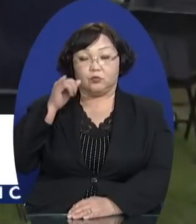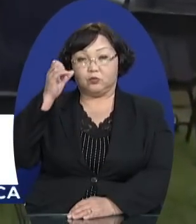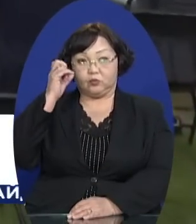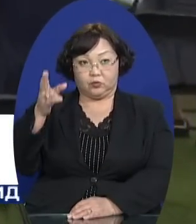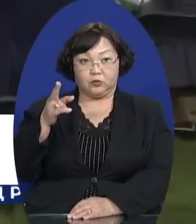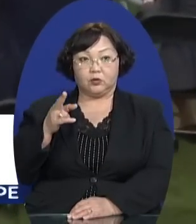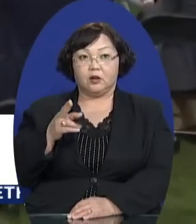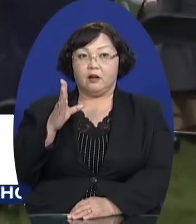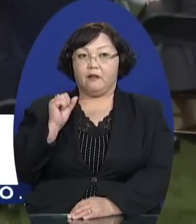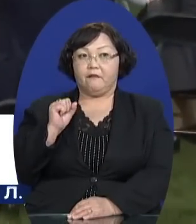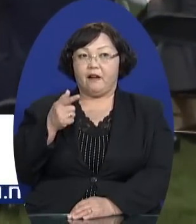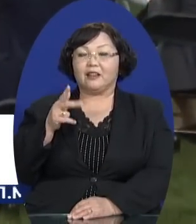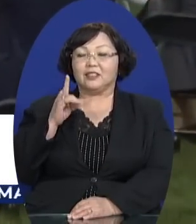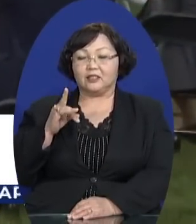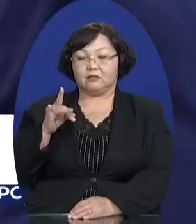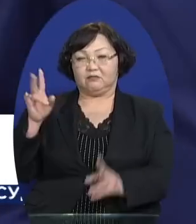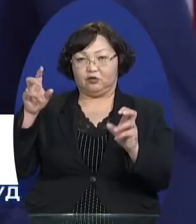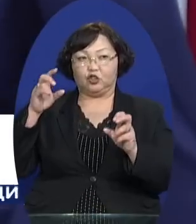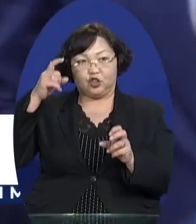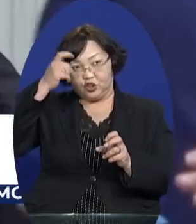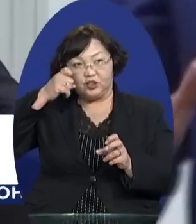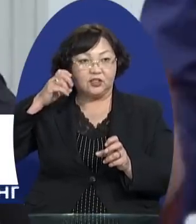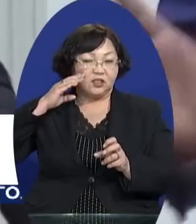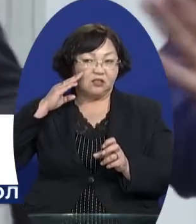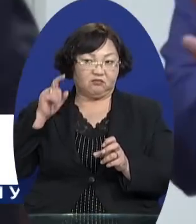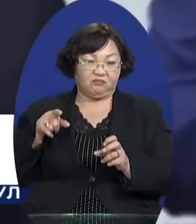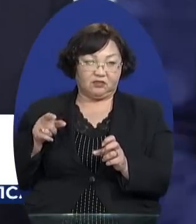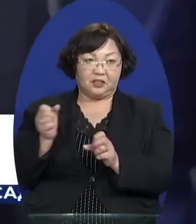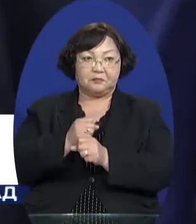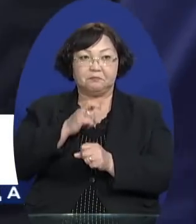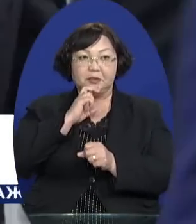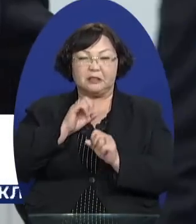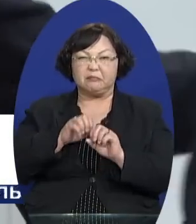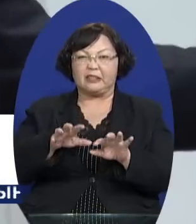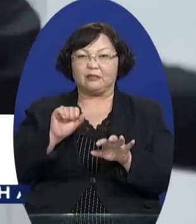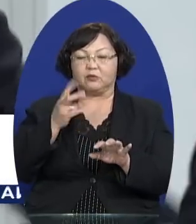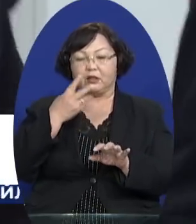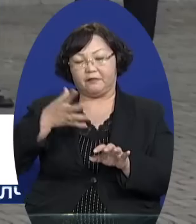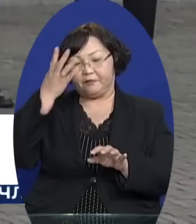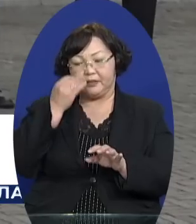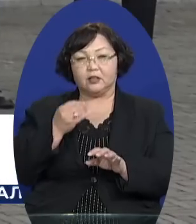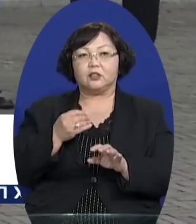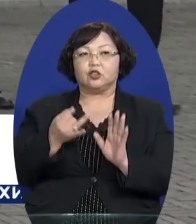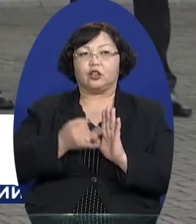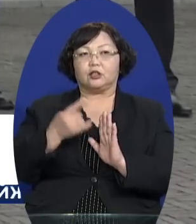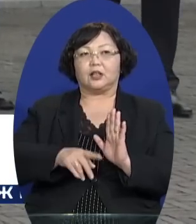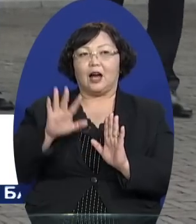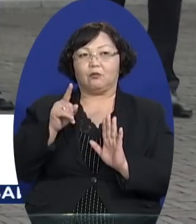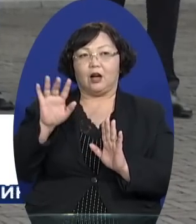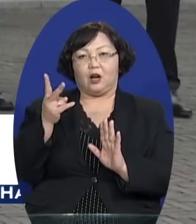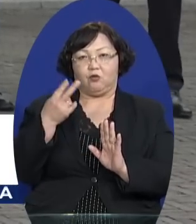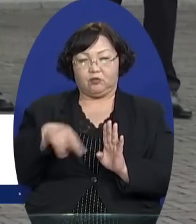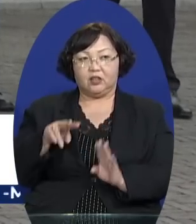мөн Вагнер хөлсний цэргийн армийн учруулж болзошгүй аюулын талаарх сэдвийг ирэх сарын 11-12-нд Литвийн